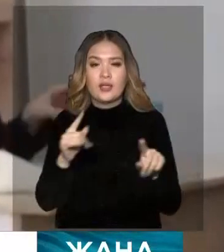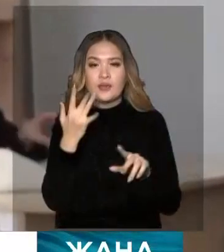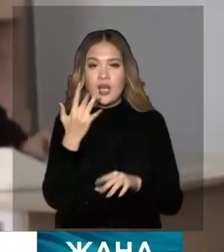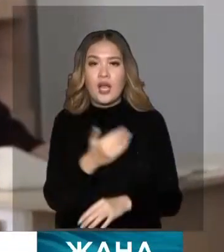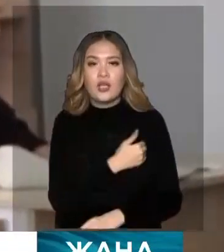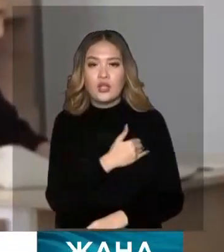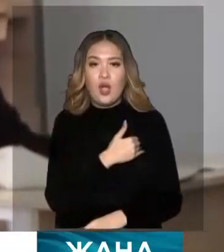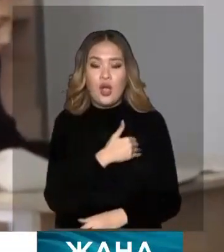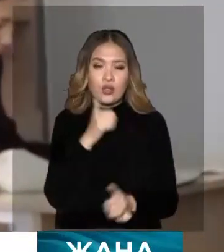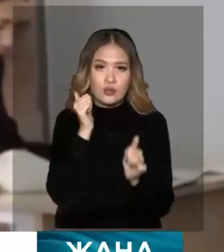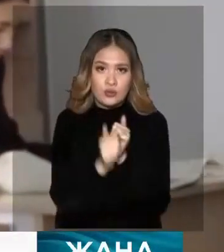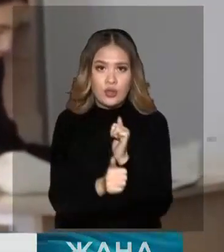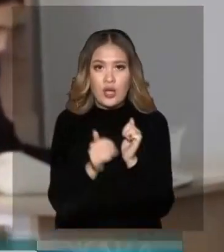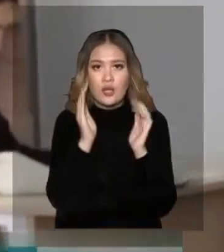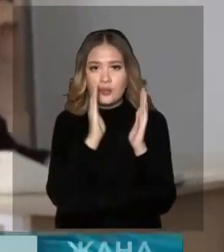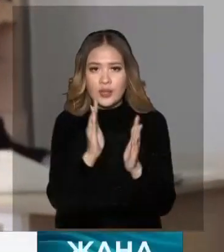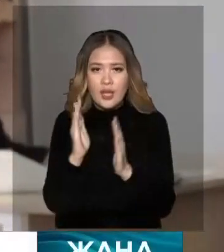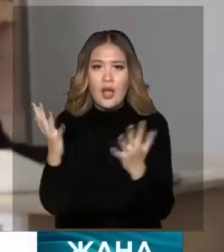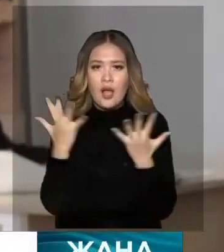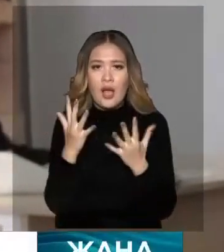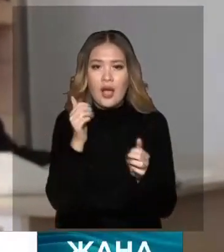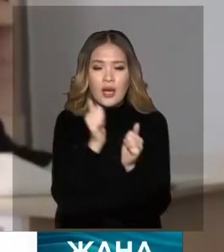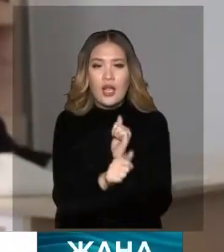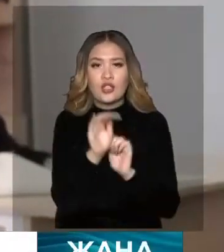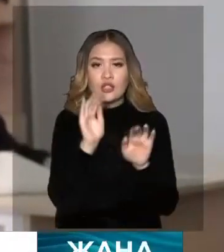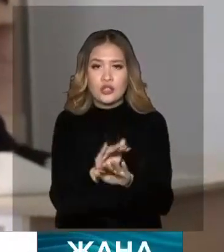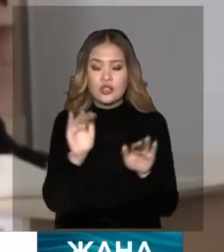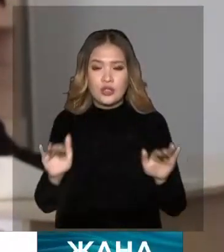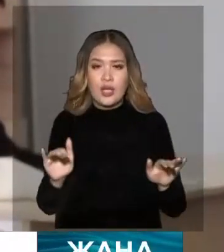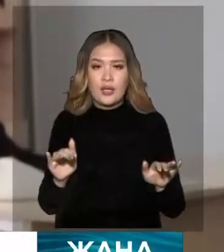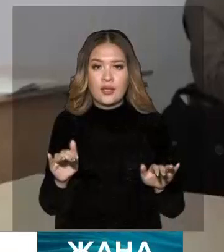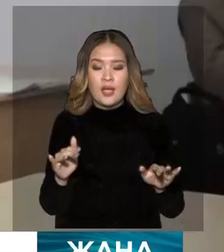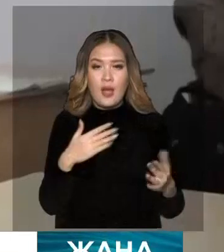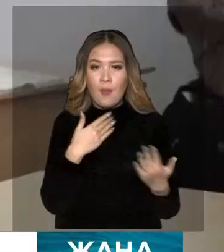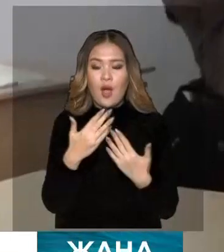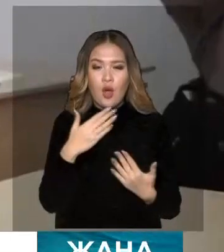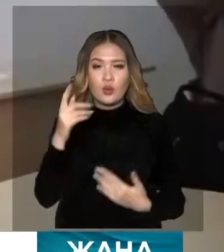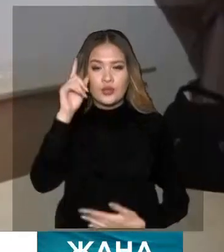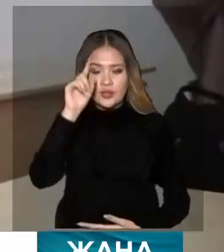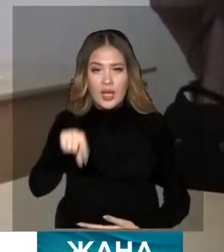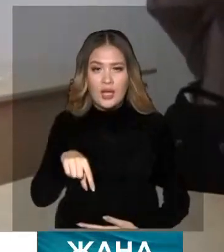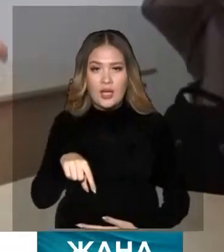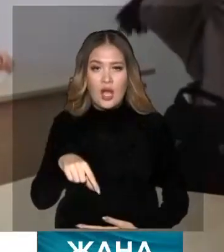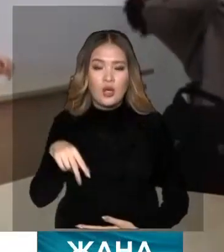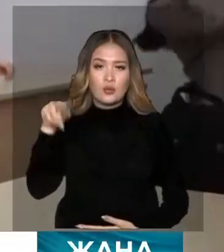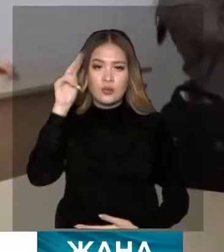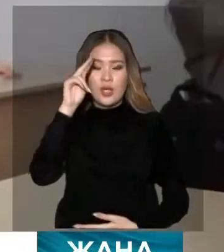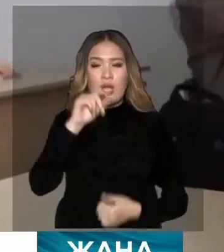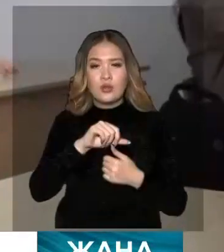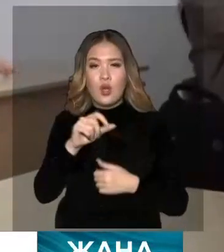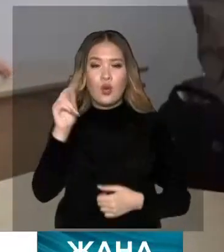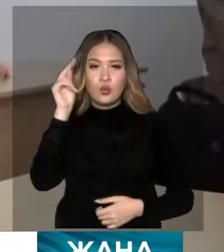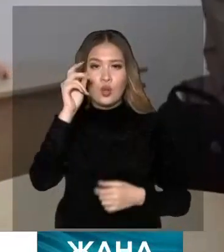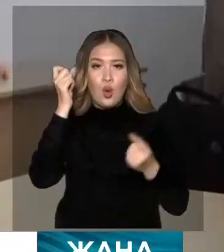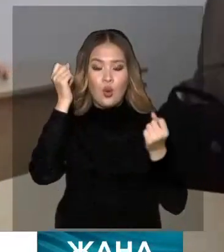Өзінің индивидуальный подход деген сияқты бар ғой. Әр баланың тілін табады. сабақтан бос түсініп болғаннан кейін